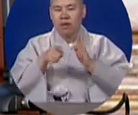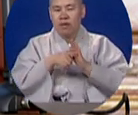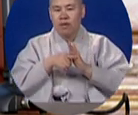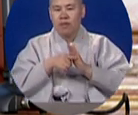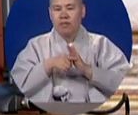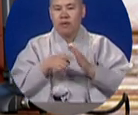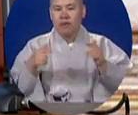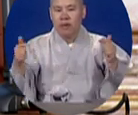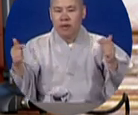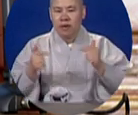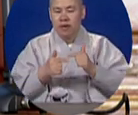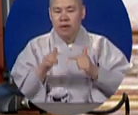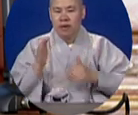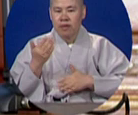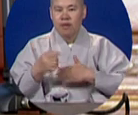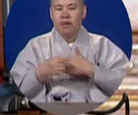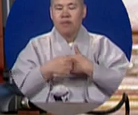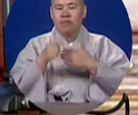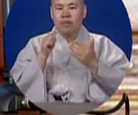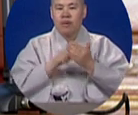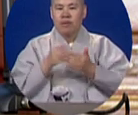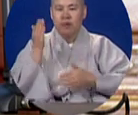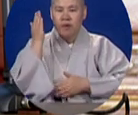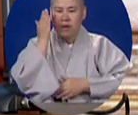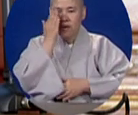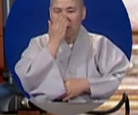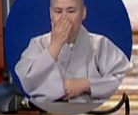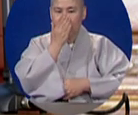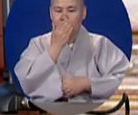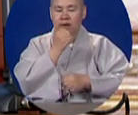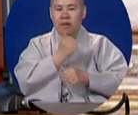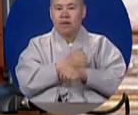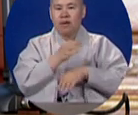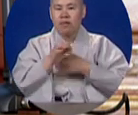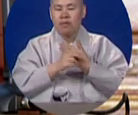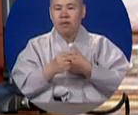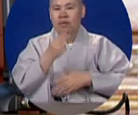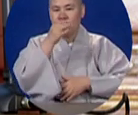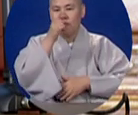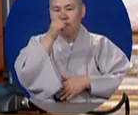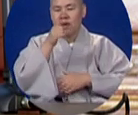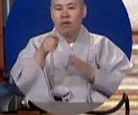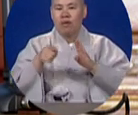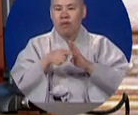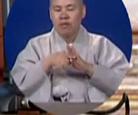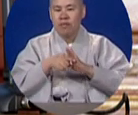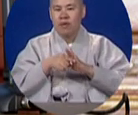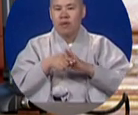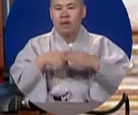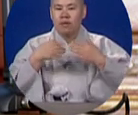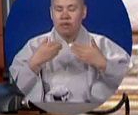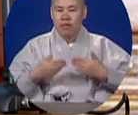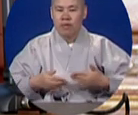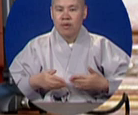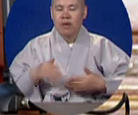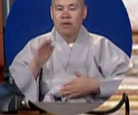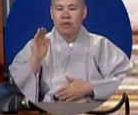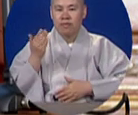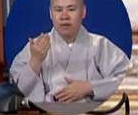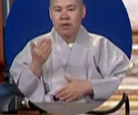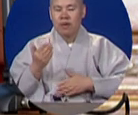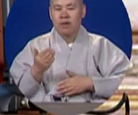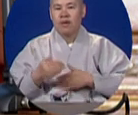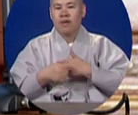또 마음이 깨끗해지면 중생업이 녹아집니다 그게 마음공부입니다 그래서